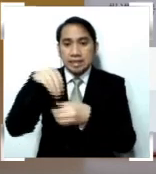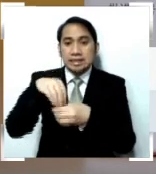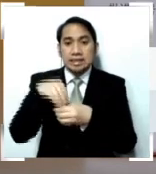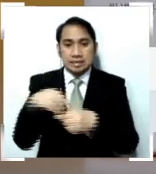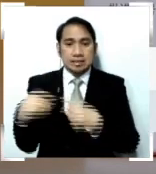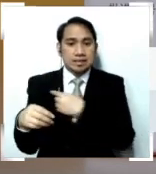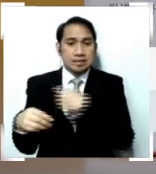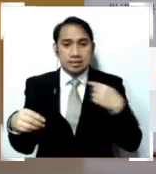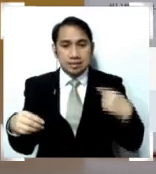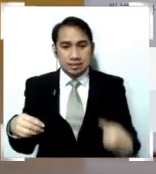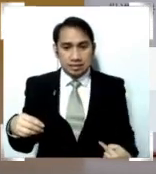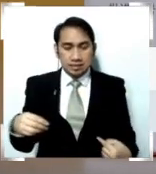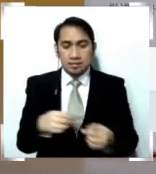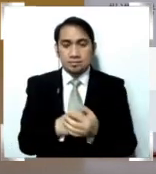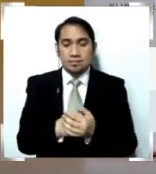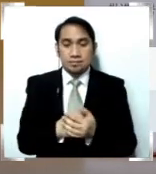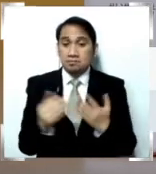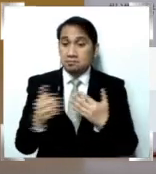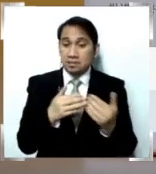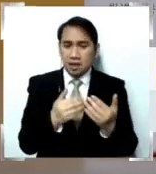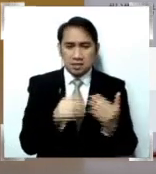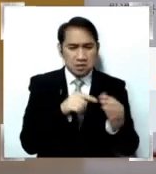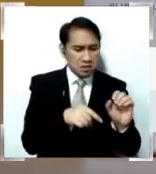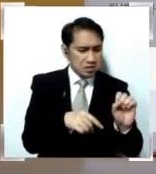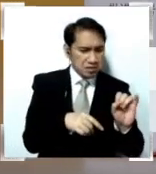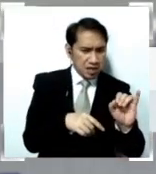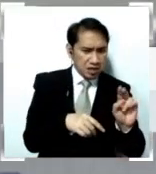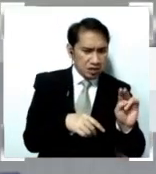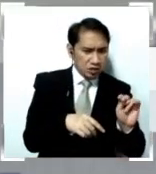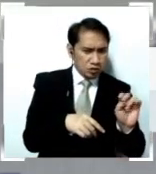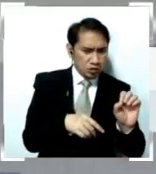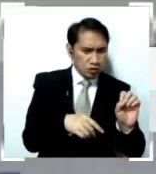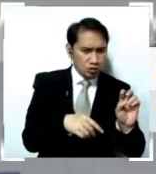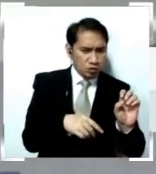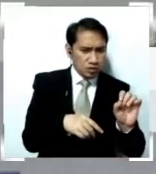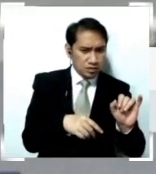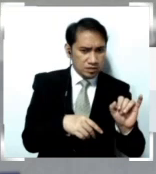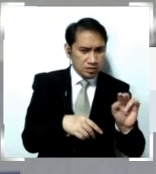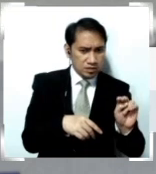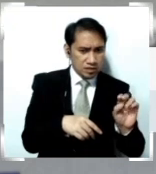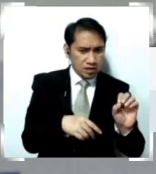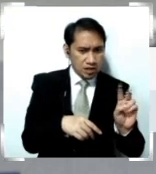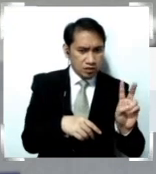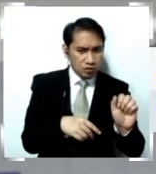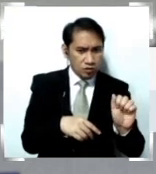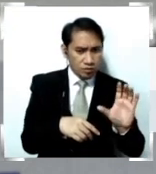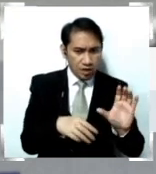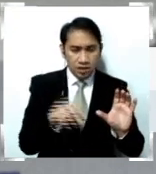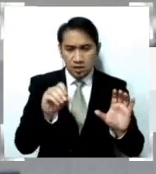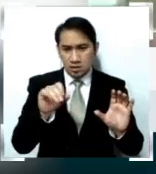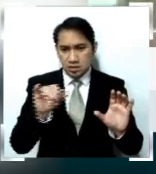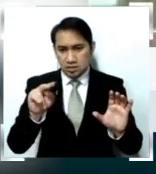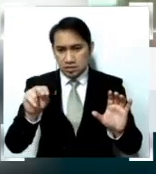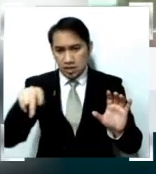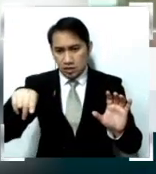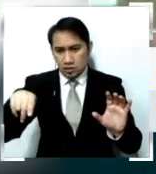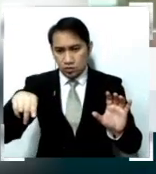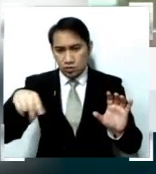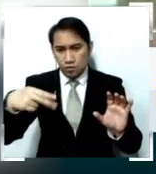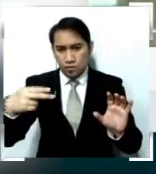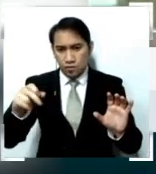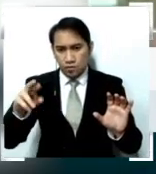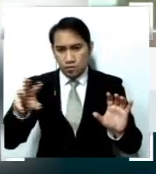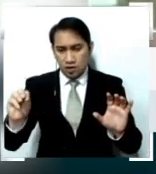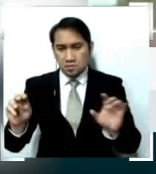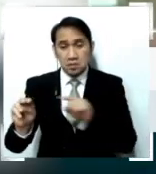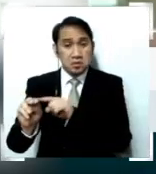Kahit halos pareho lang ang Sinovac at Sinopharm, sabi ng vaccine czar, Sinopharm ang inirekomenda ng doktor ng Pangulo nang tanungin ng